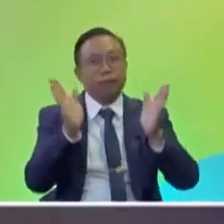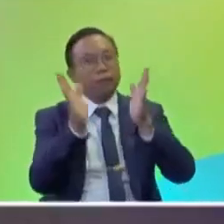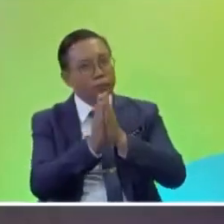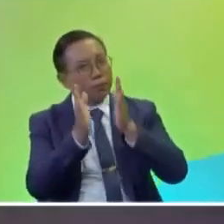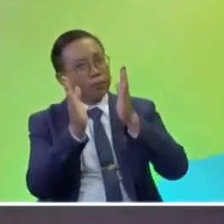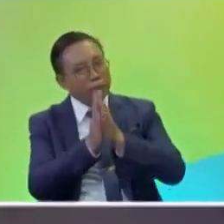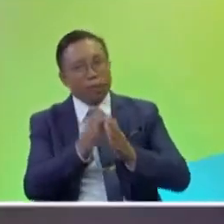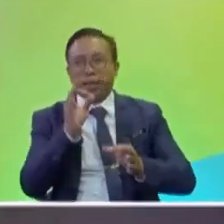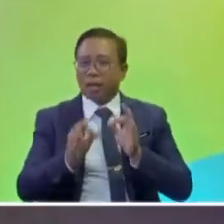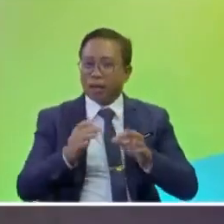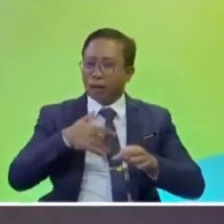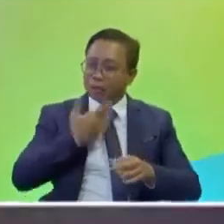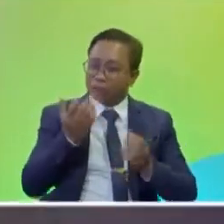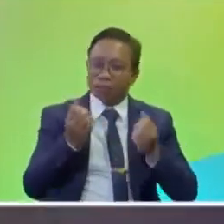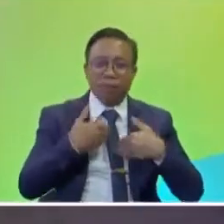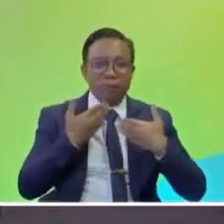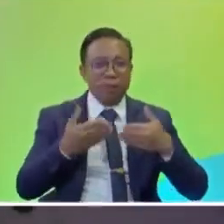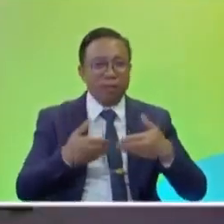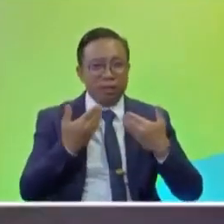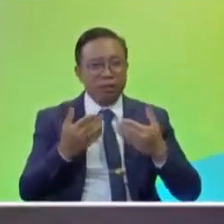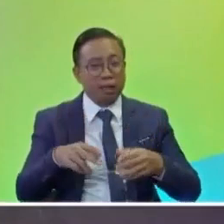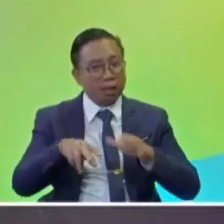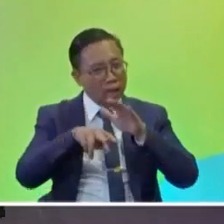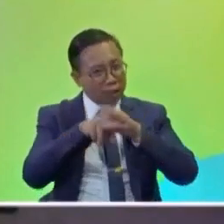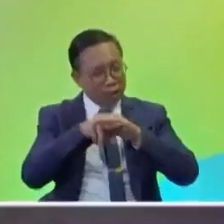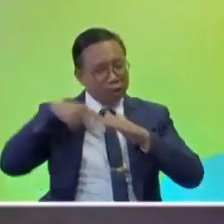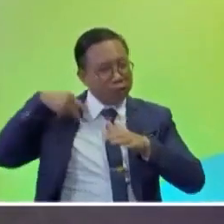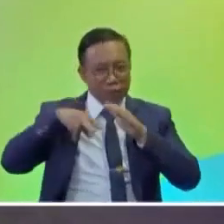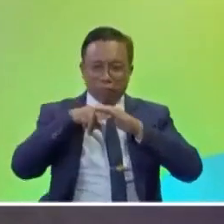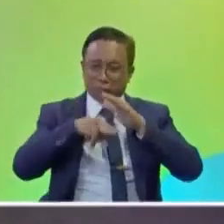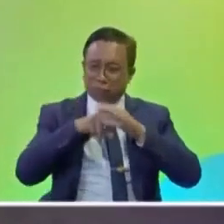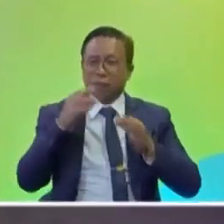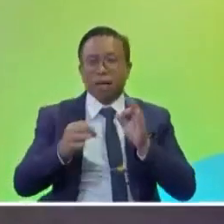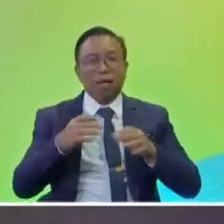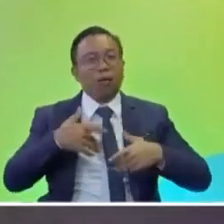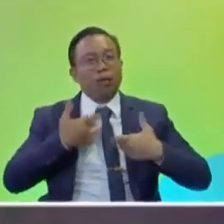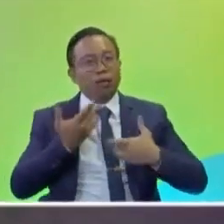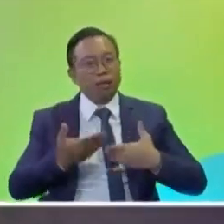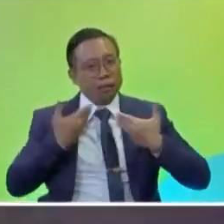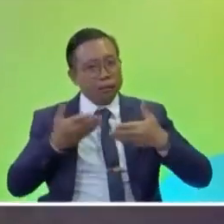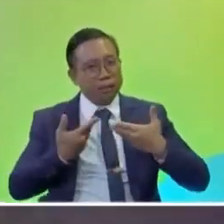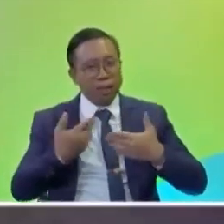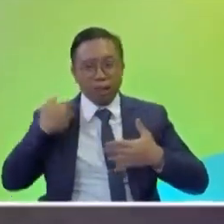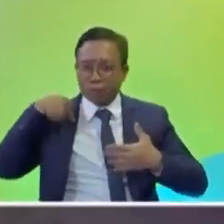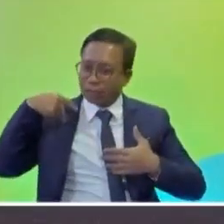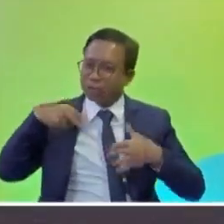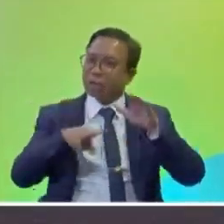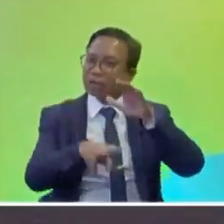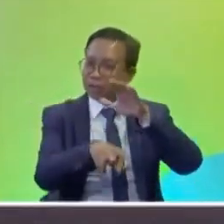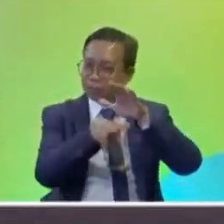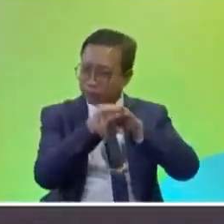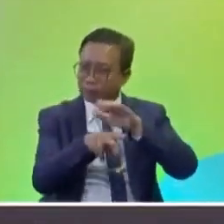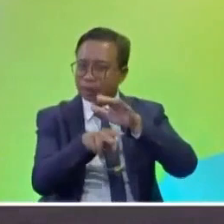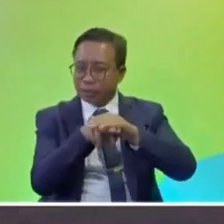tangan. Kalau rasa gembira, hentak kaki. Kalau rasa gembira, hentak